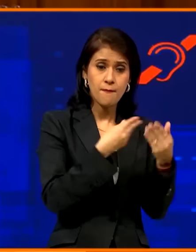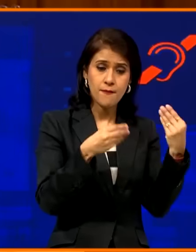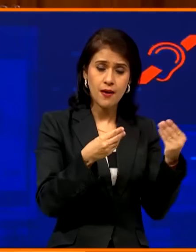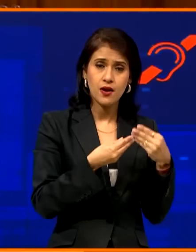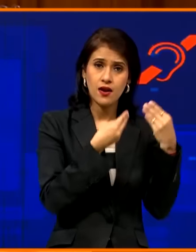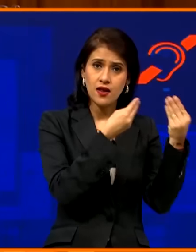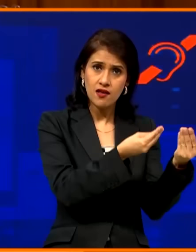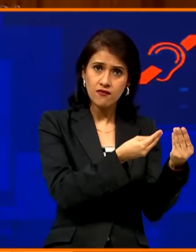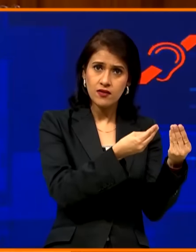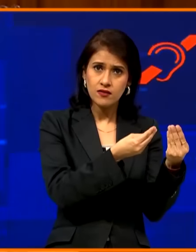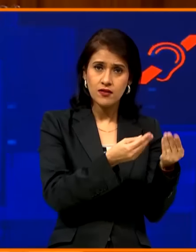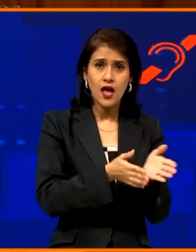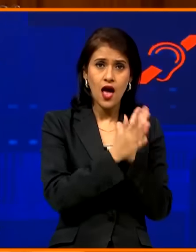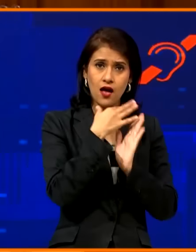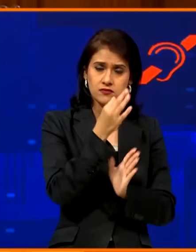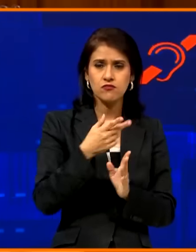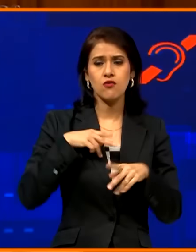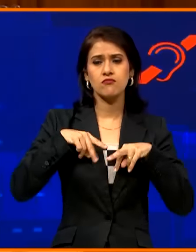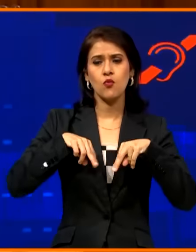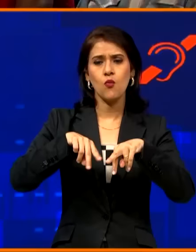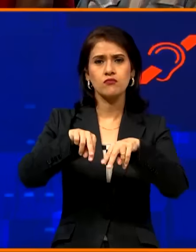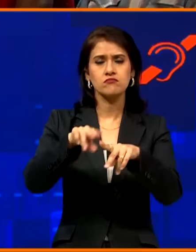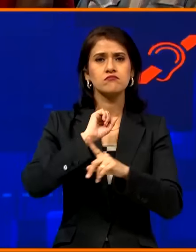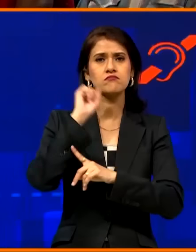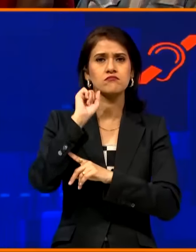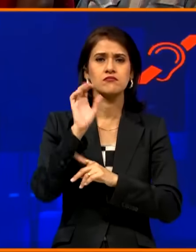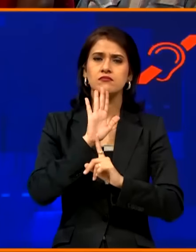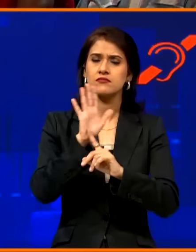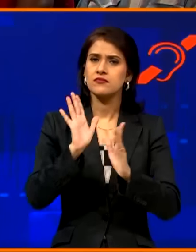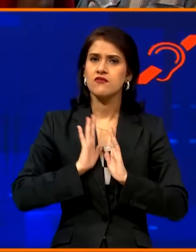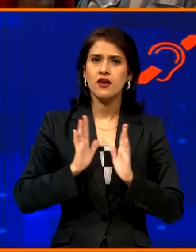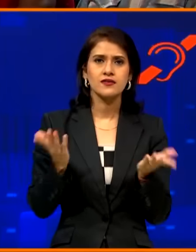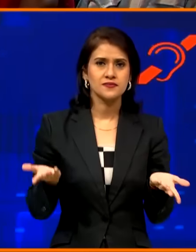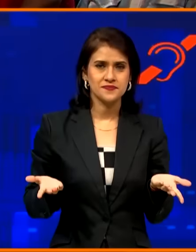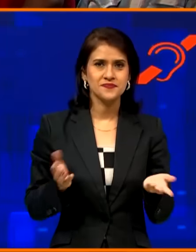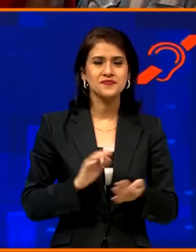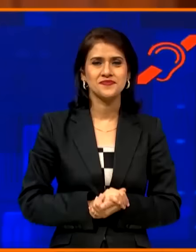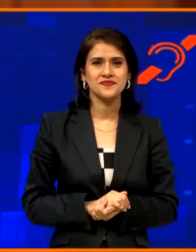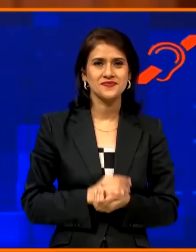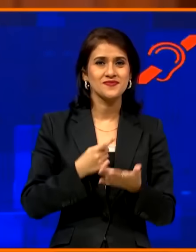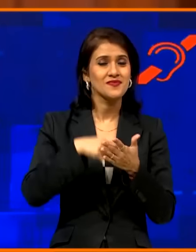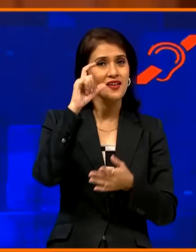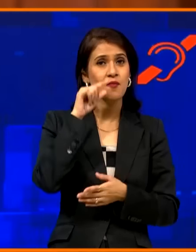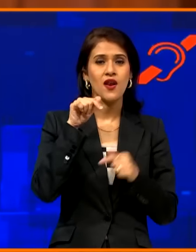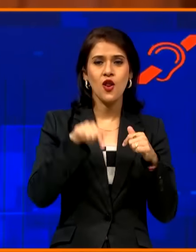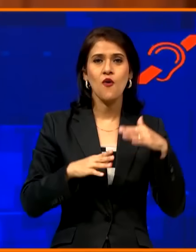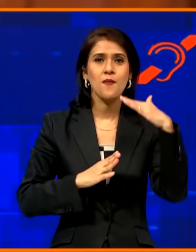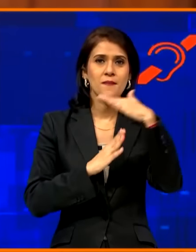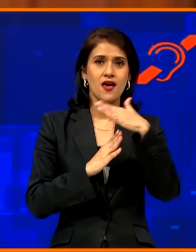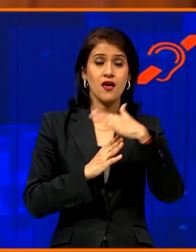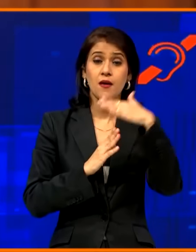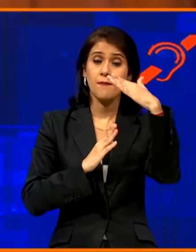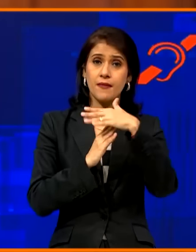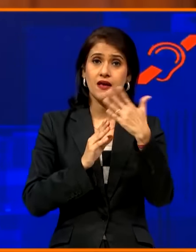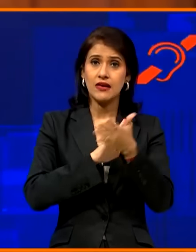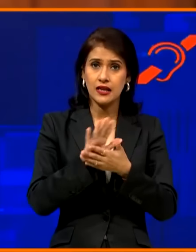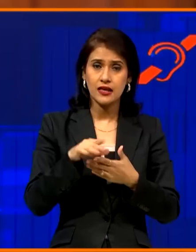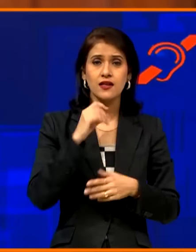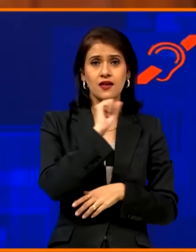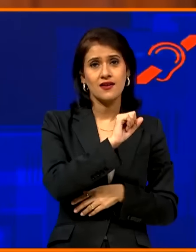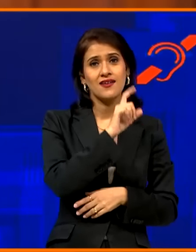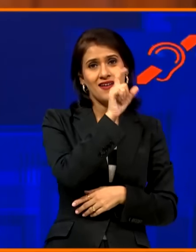करेंगे कि यही जाना तो य एक ब्रेक के रुकेंगे और ब्रेक के बाद आपके अदालत में मौलाना